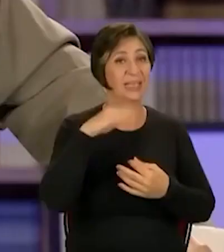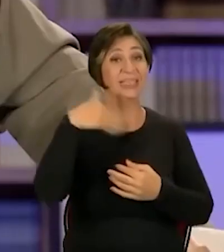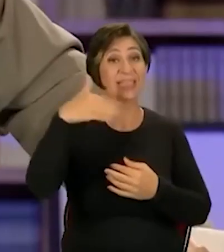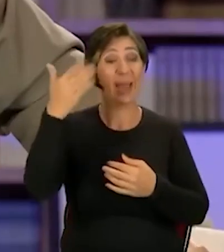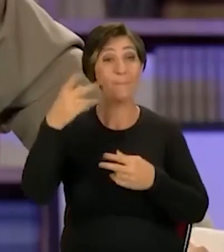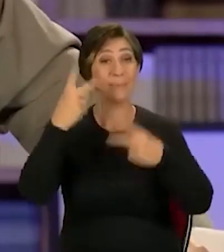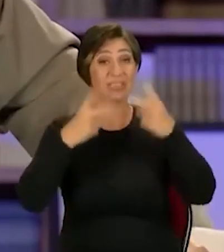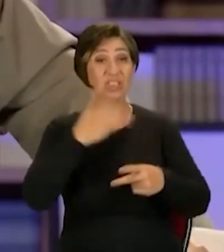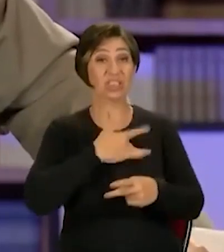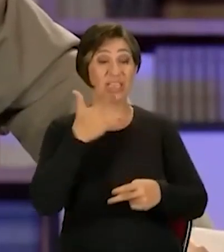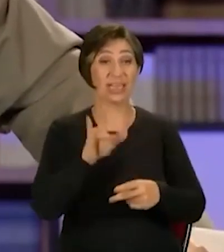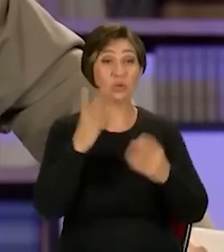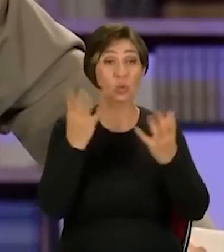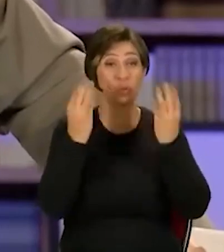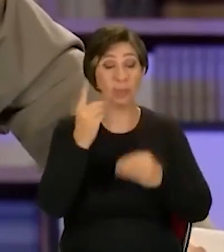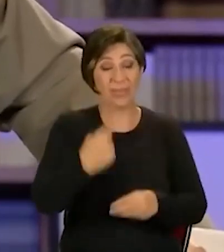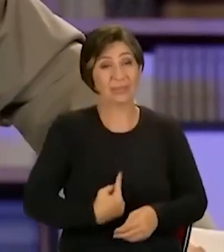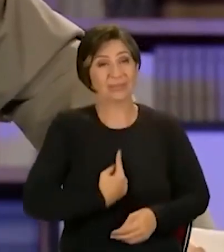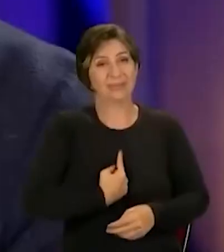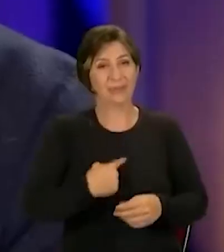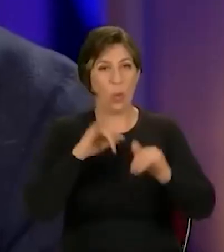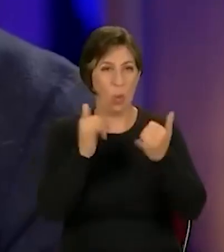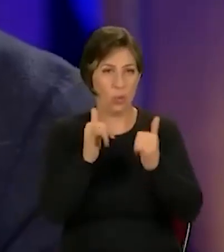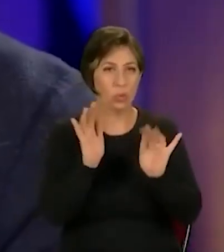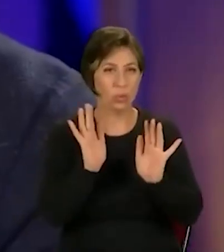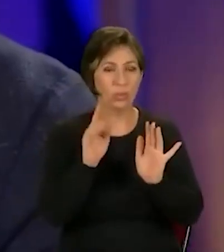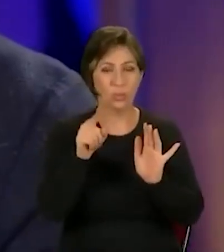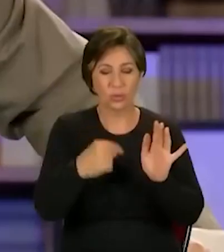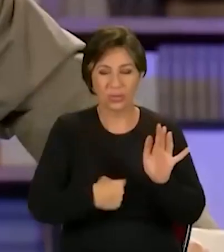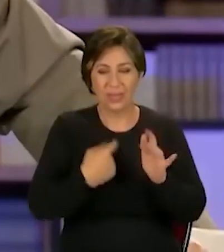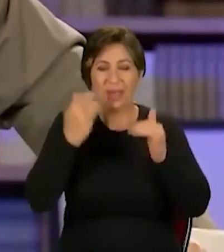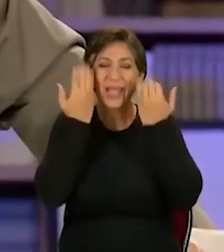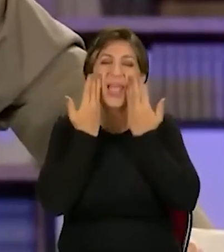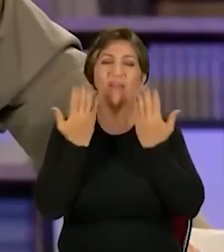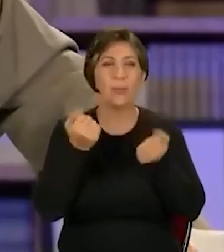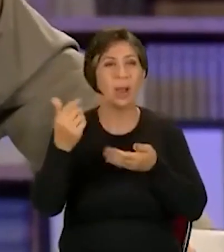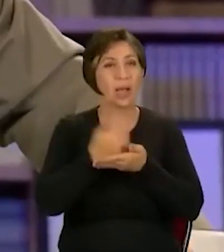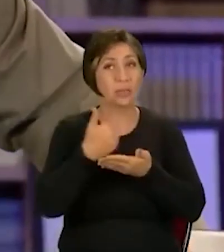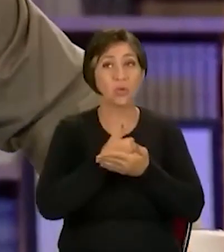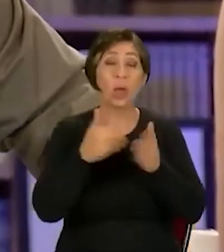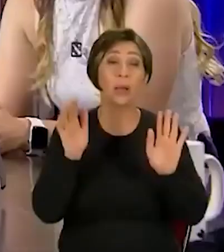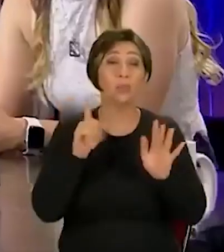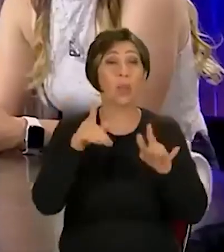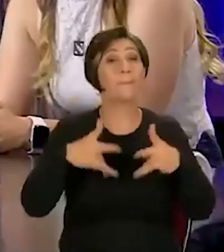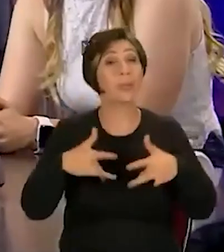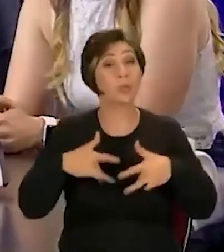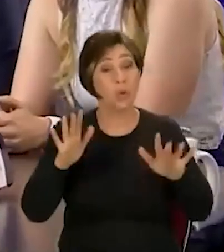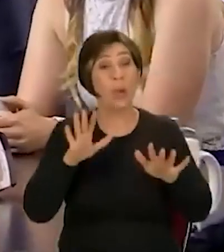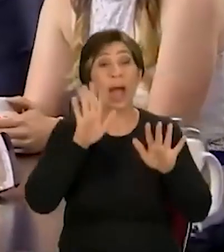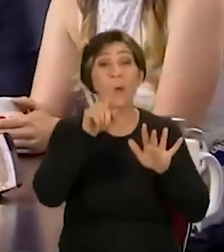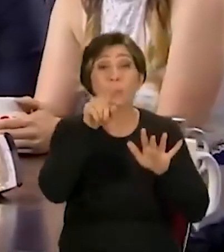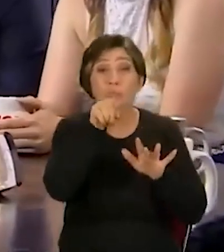diğer bazı canlılara ait çok güzel bir güdüdür. Bu güdünün tatminiyle beraber para kazanıyorlar. Yani bundan memnun.